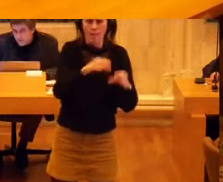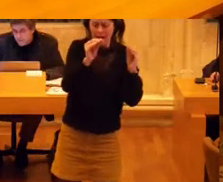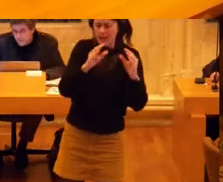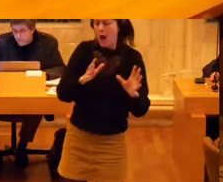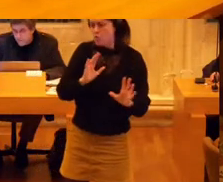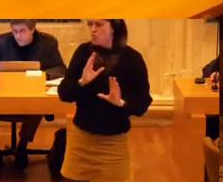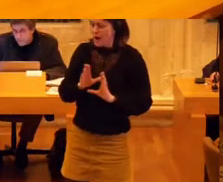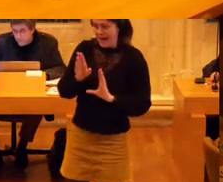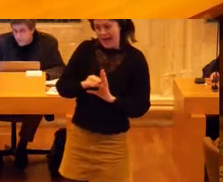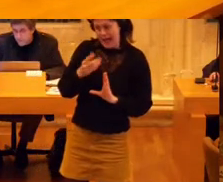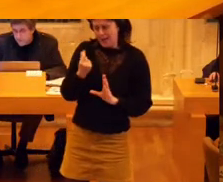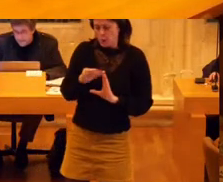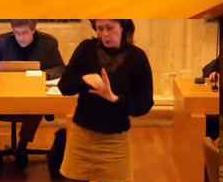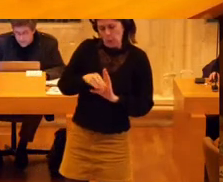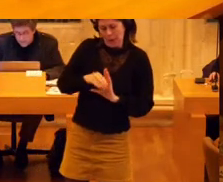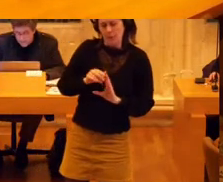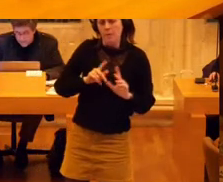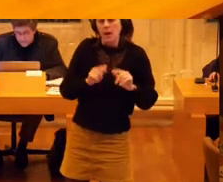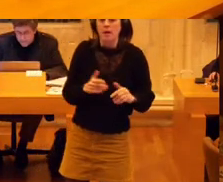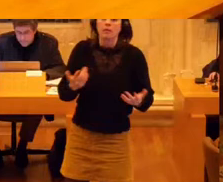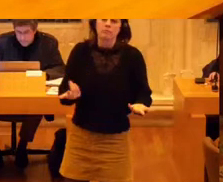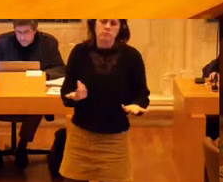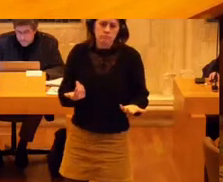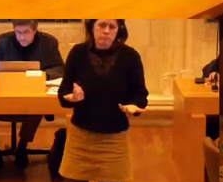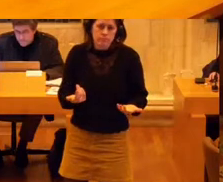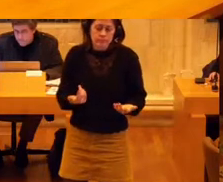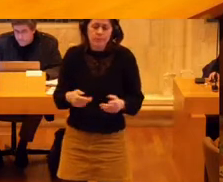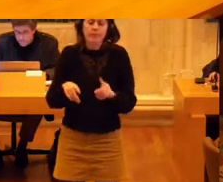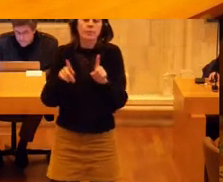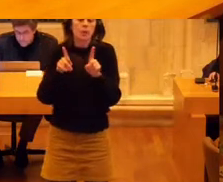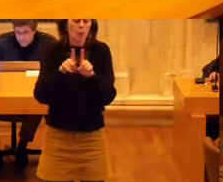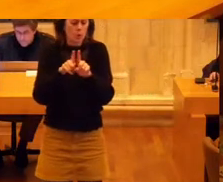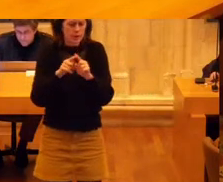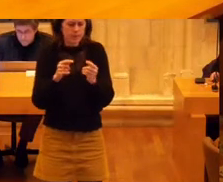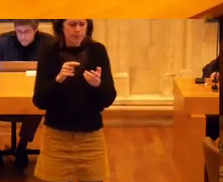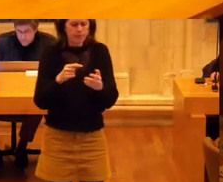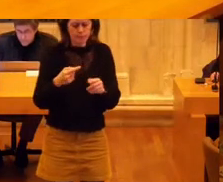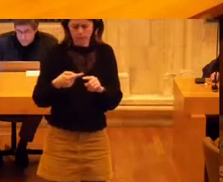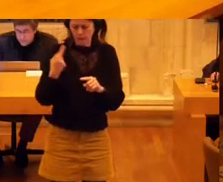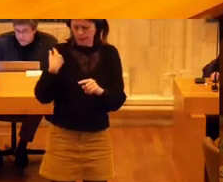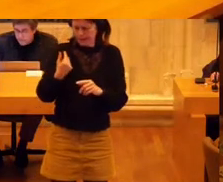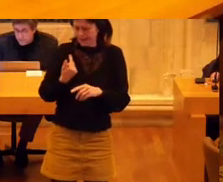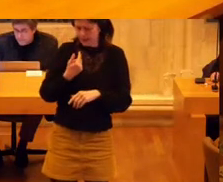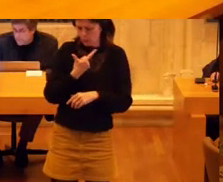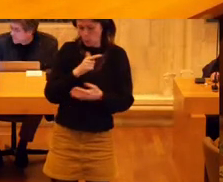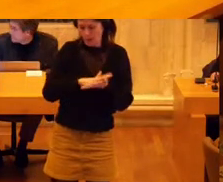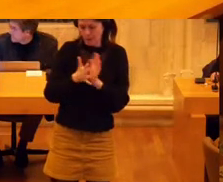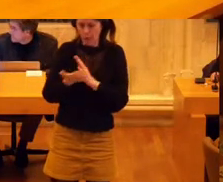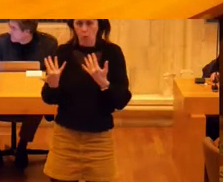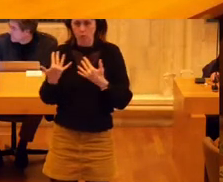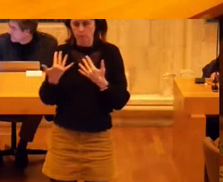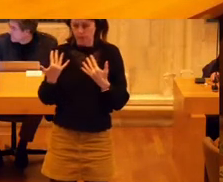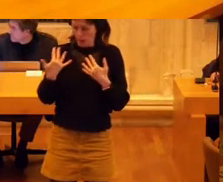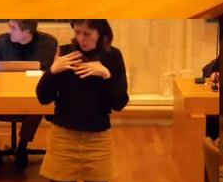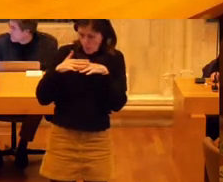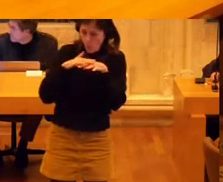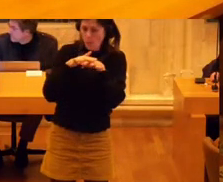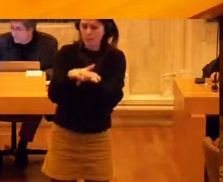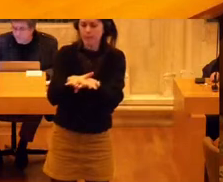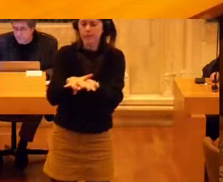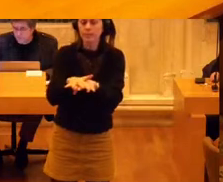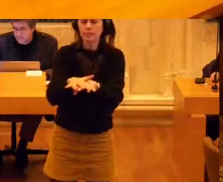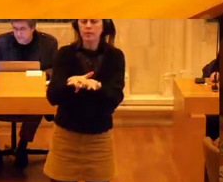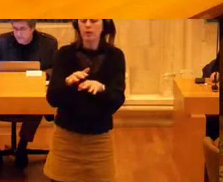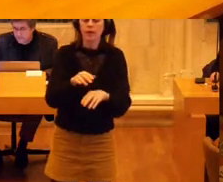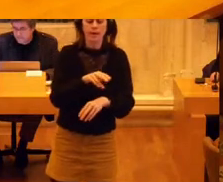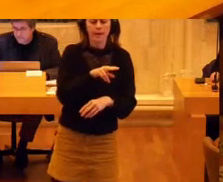de cette animation. Concernant la fusion des deux associations, en fait, c'est les vitrines de Caen et Cœur de